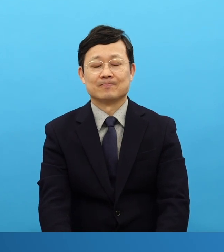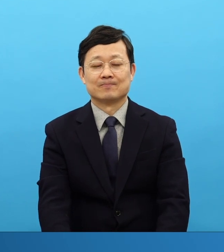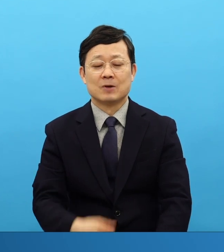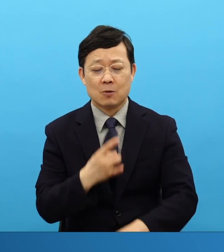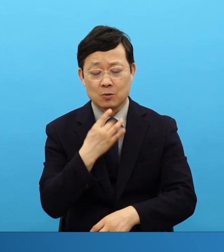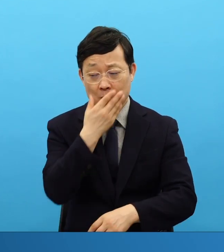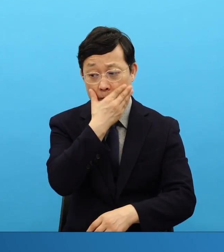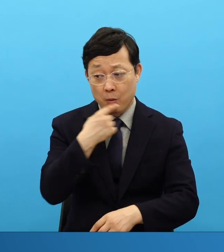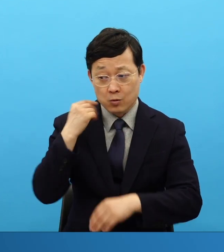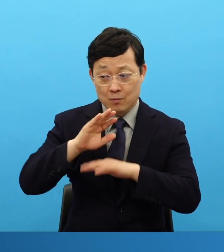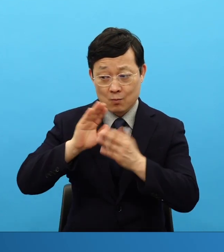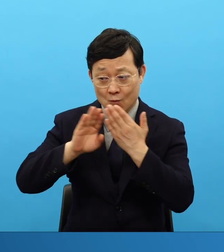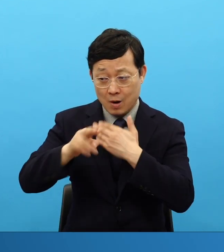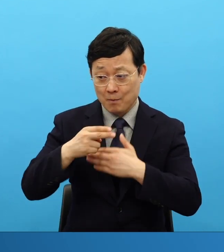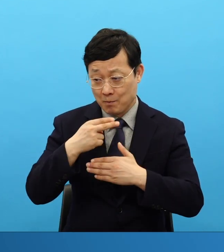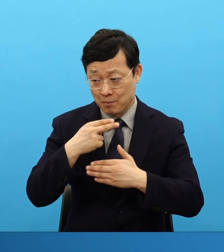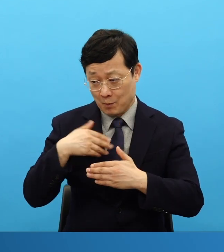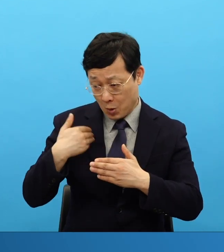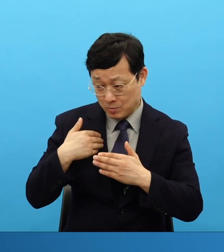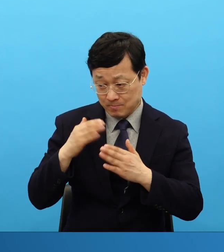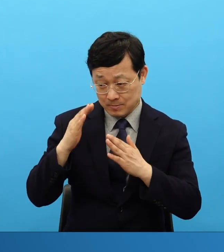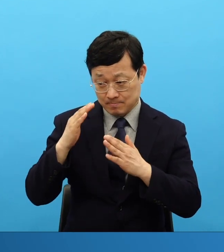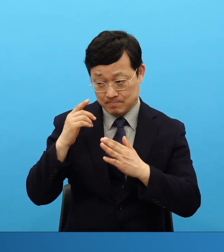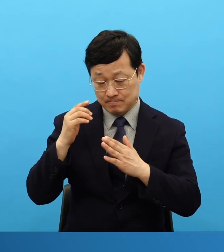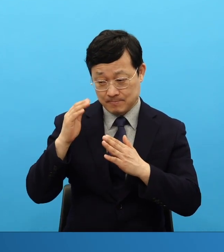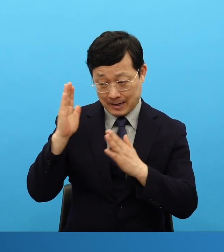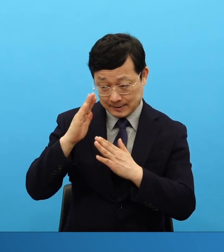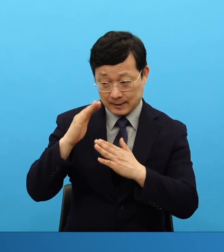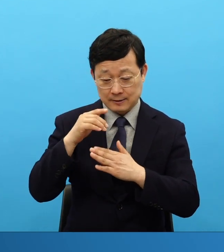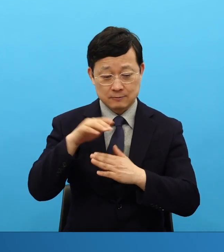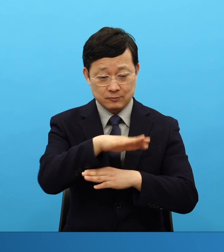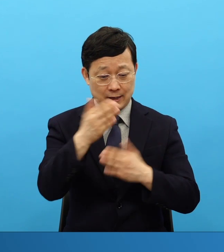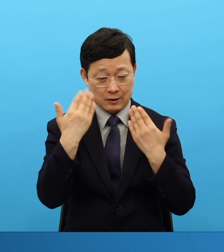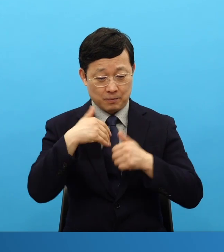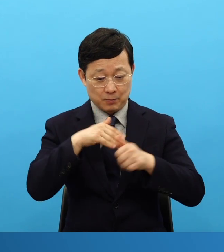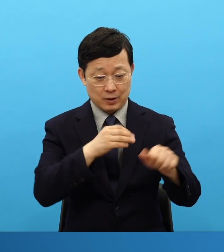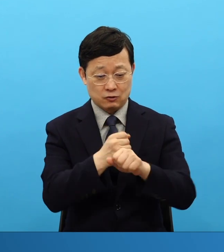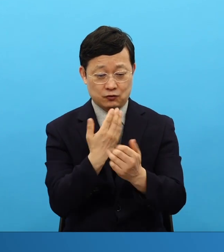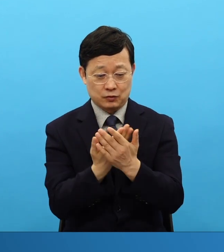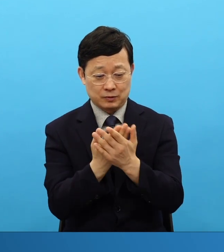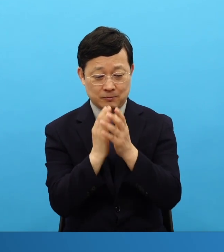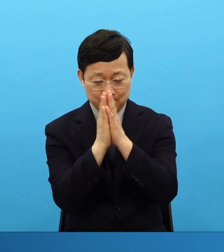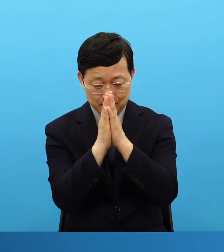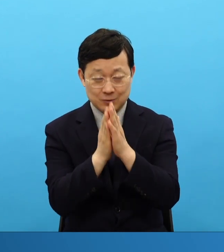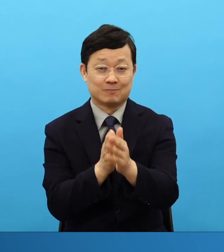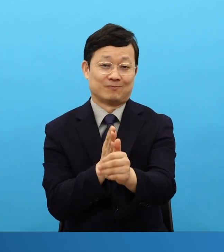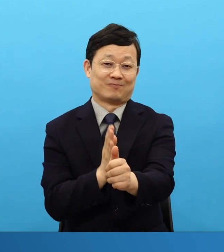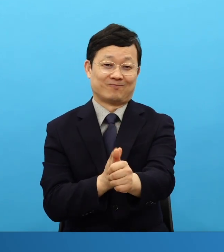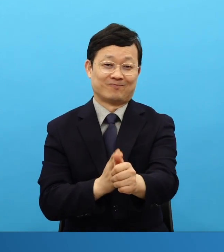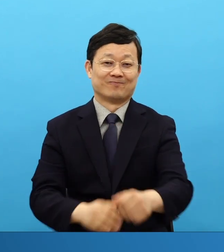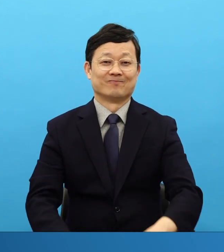世界を動かする人物を学校に送ってくださるようお祈りお願いします。 오직 복음밖에 모르는 인재들이 우리 학교에 보내주시옵소서 기도해 주시기를 바랍니다.